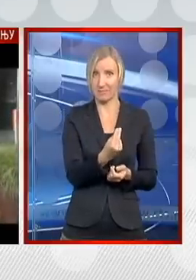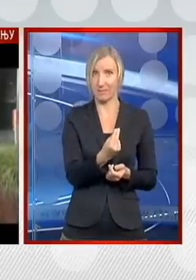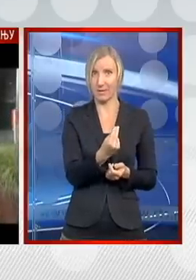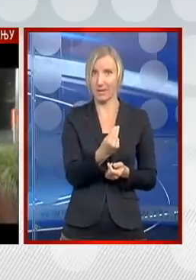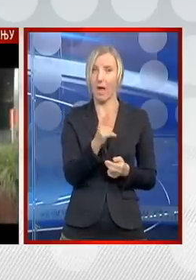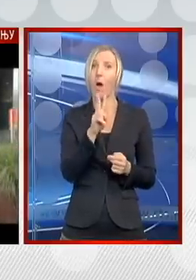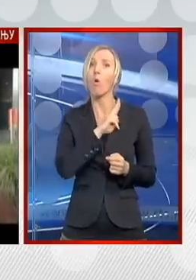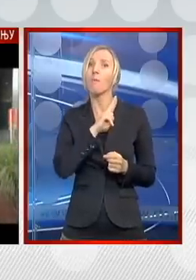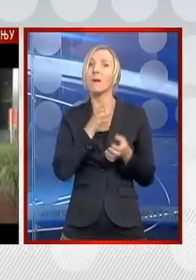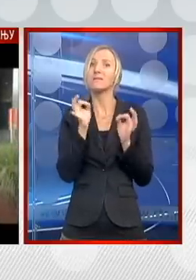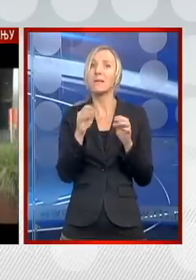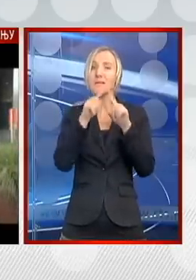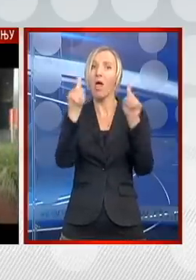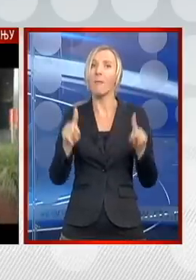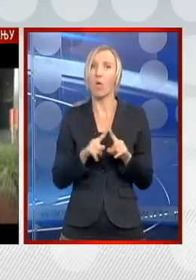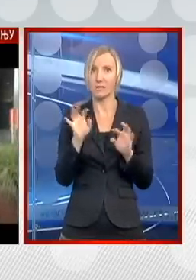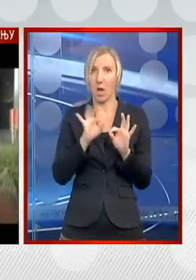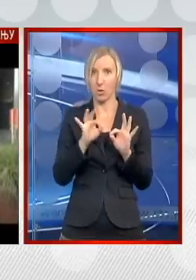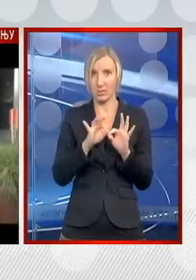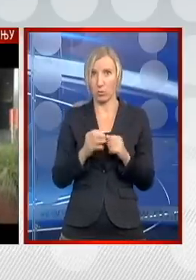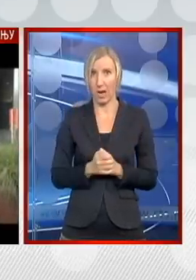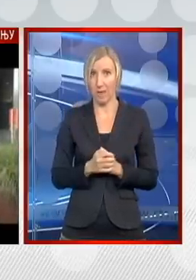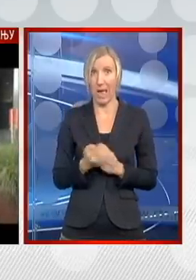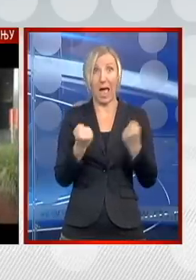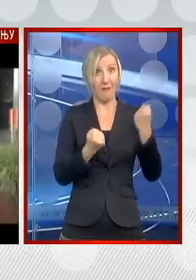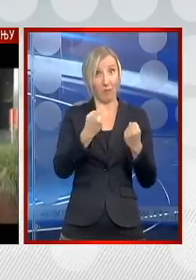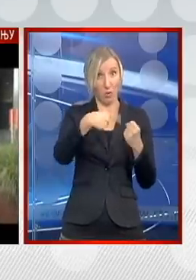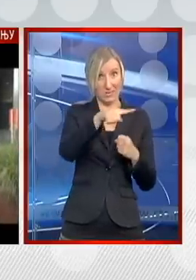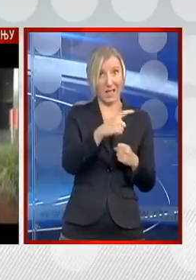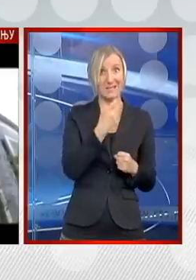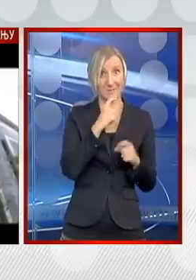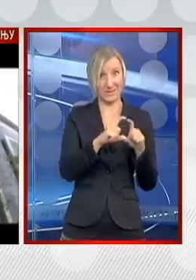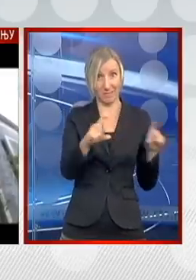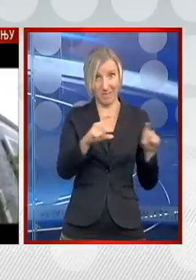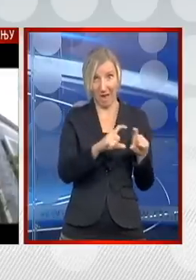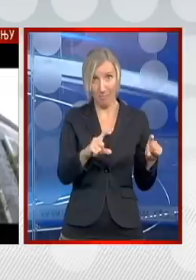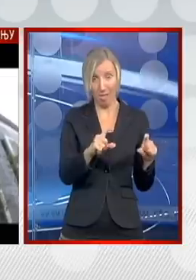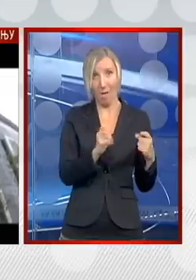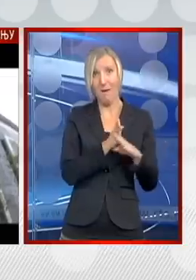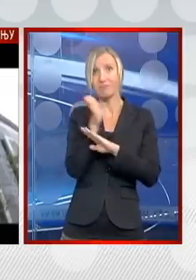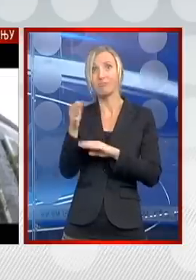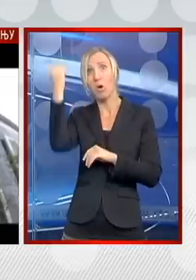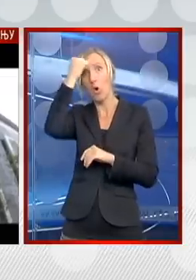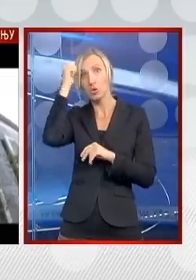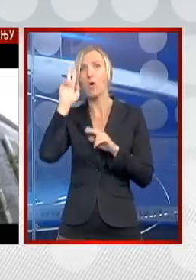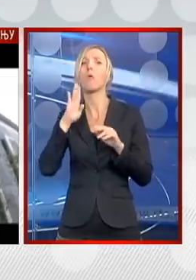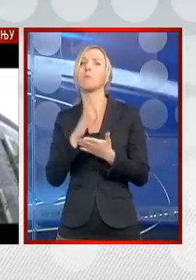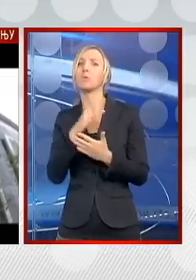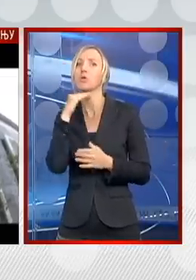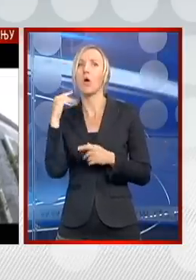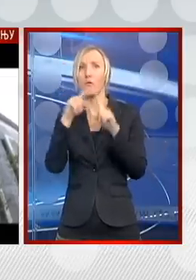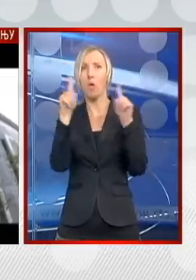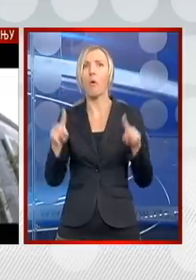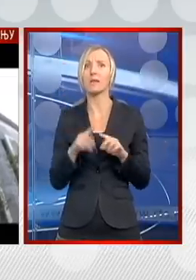sa specijalnom polisom osiguranja, dok će za vozila sa srpskim tablicama na Kosovu biti dovoljna